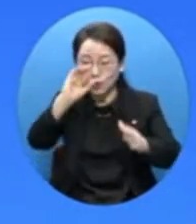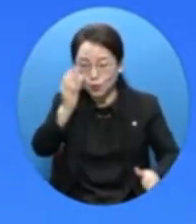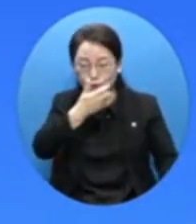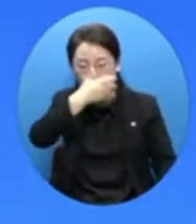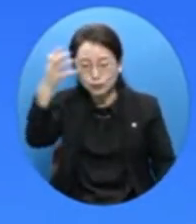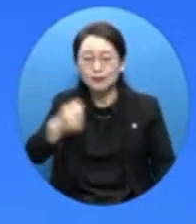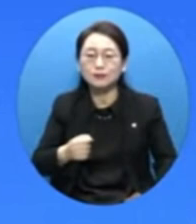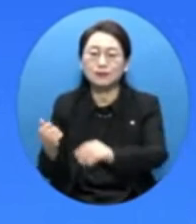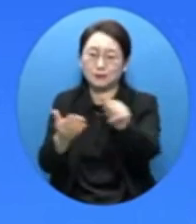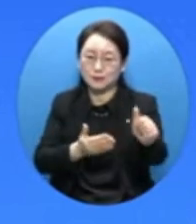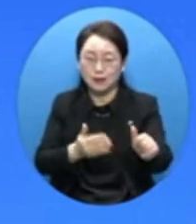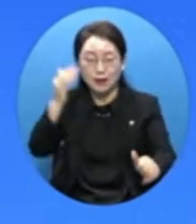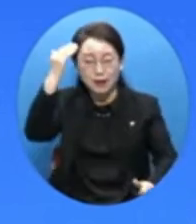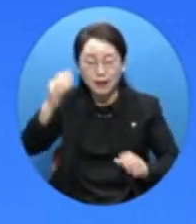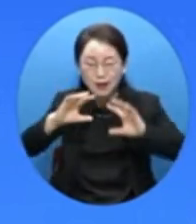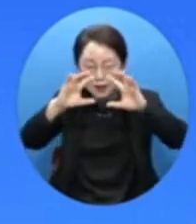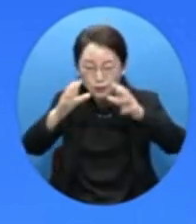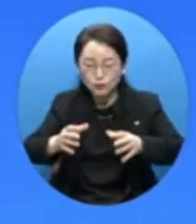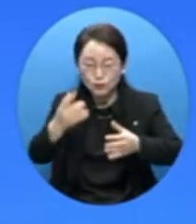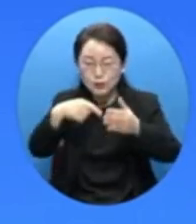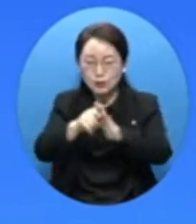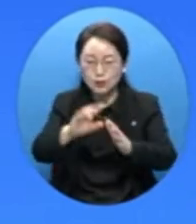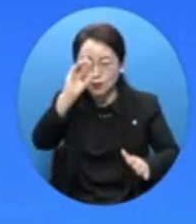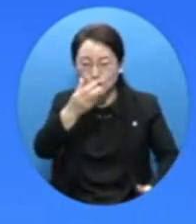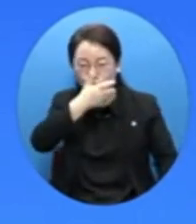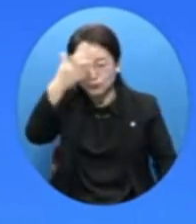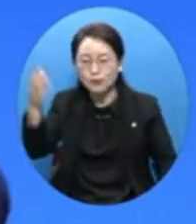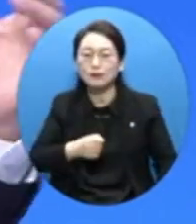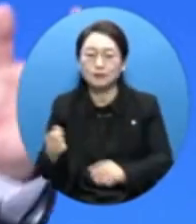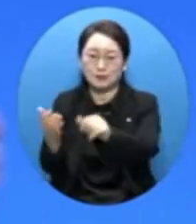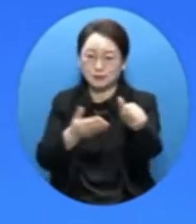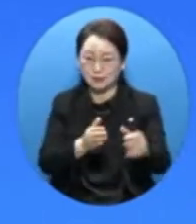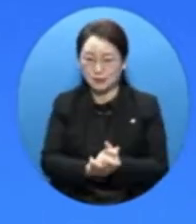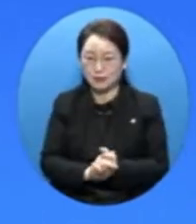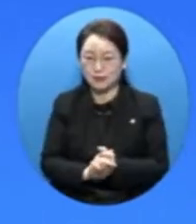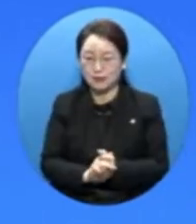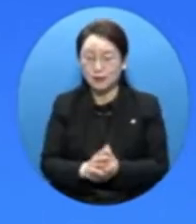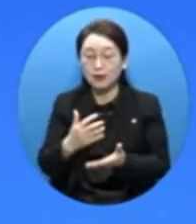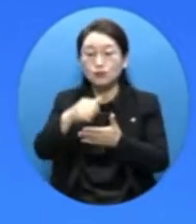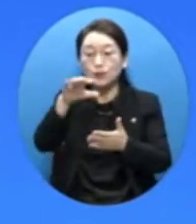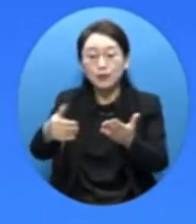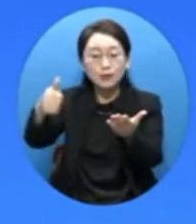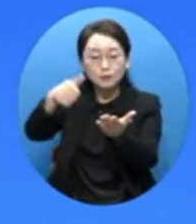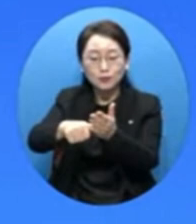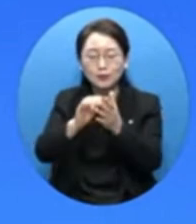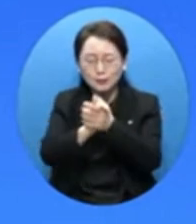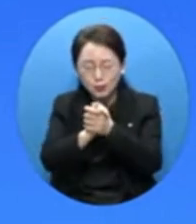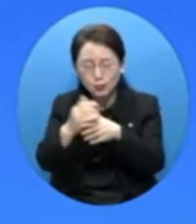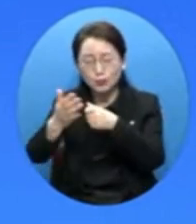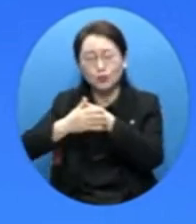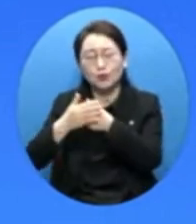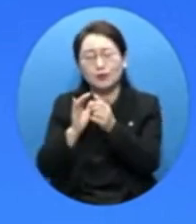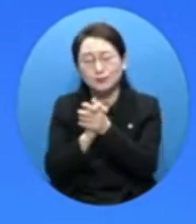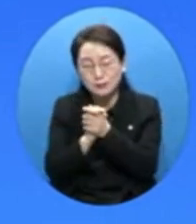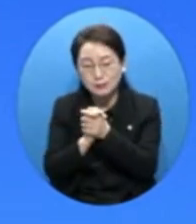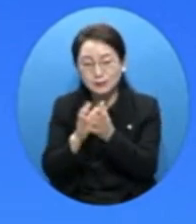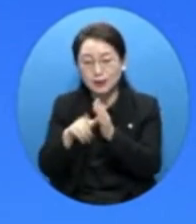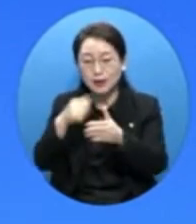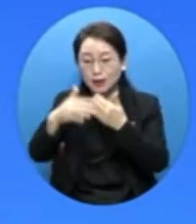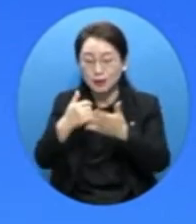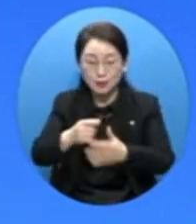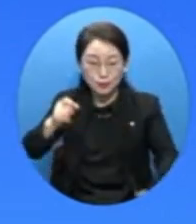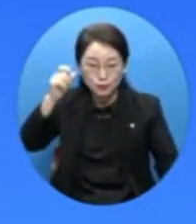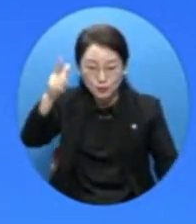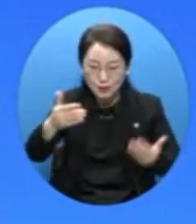가지시길 바랍니다. 이 대한민국을 향한 거룩한 꿈을 가지시길 바랍니다. 그래서 우리가 주 앞에 엎드려 기도하고 주의 도우심을 간구하면 위대한 하나님의